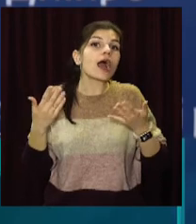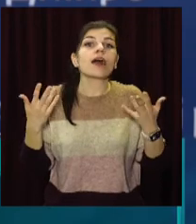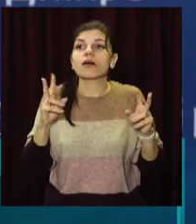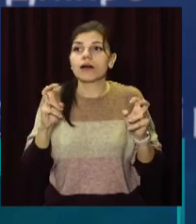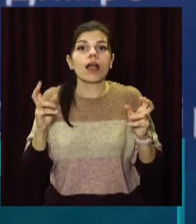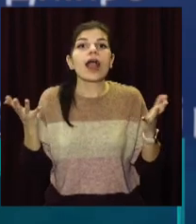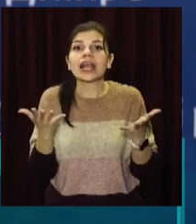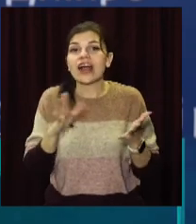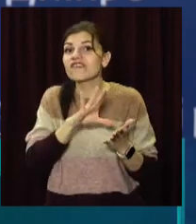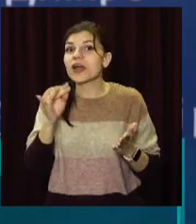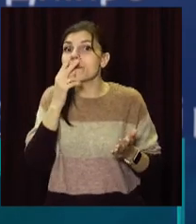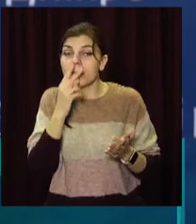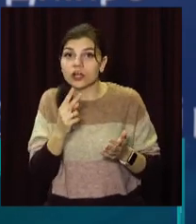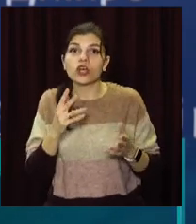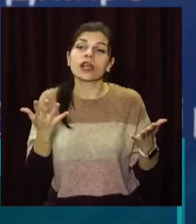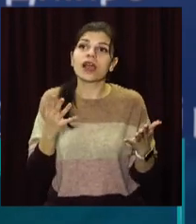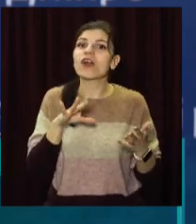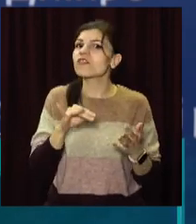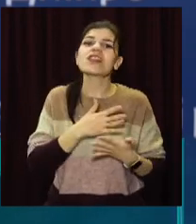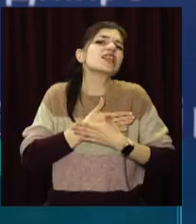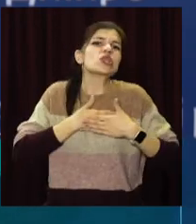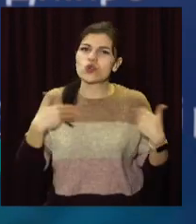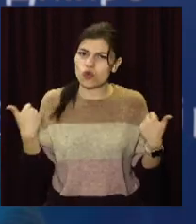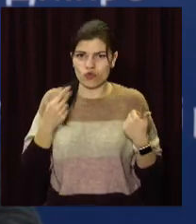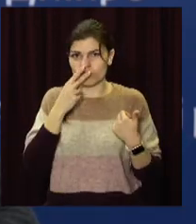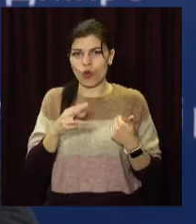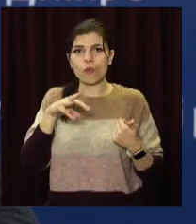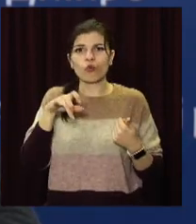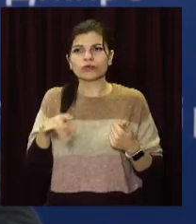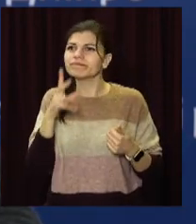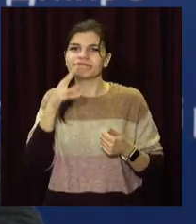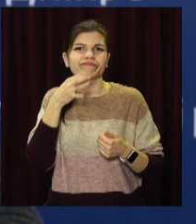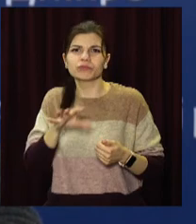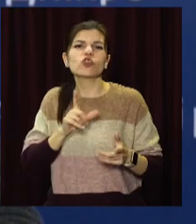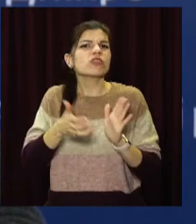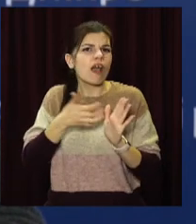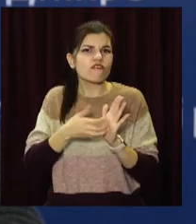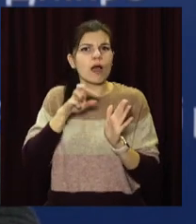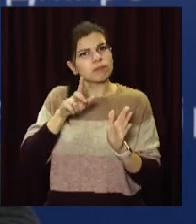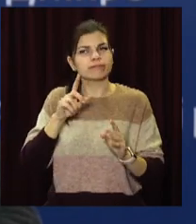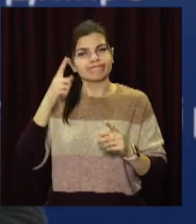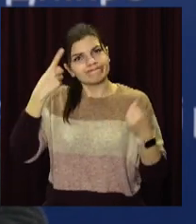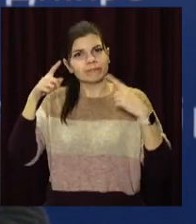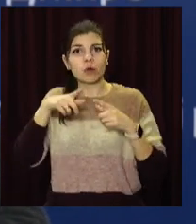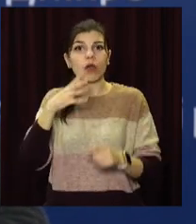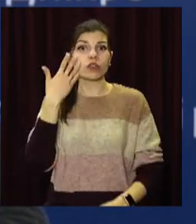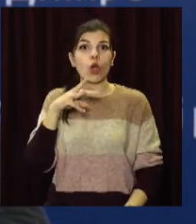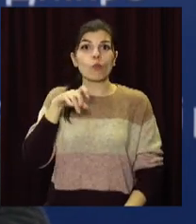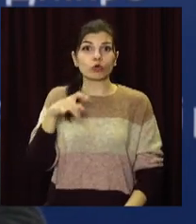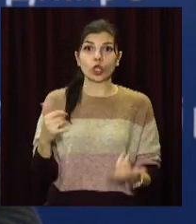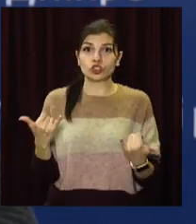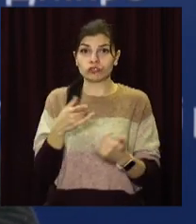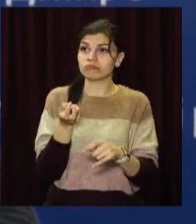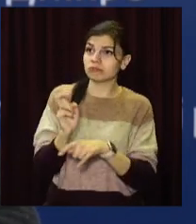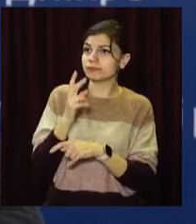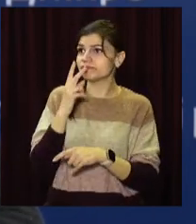ви бачите, але яким би ви не хотіли бачити музей, що вам не вистачає, коли ви приходите до нинішніх